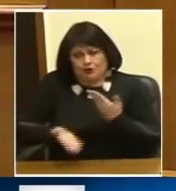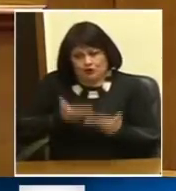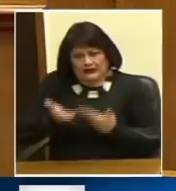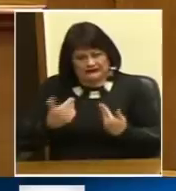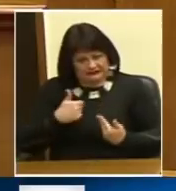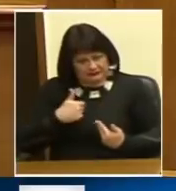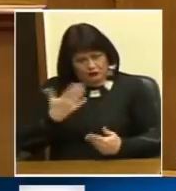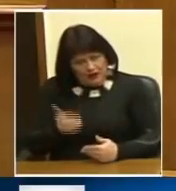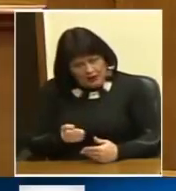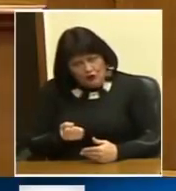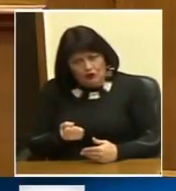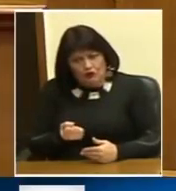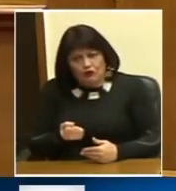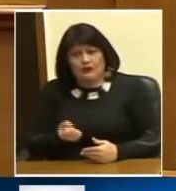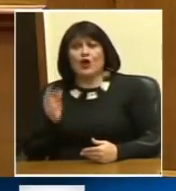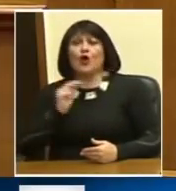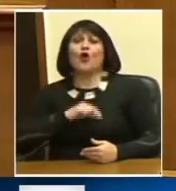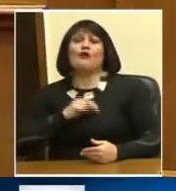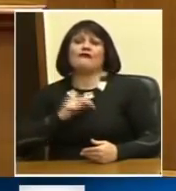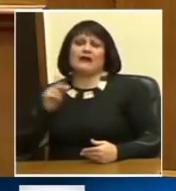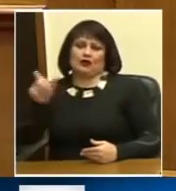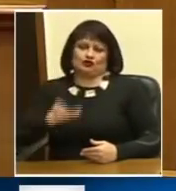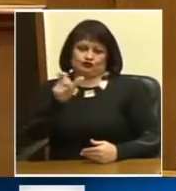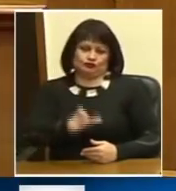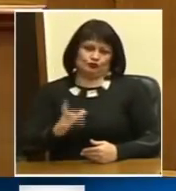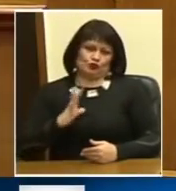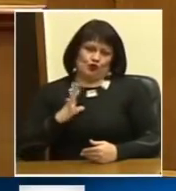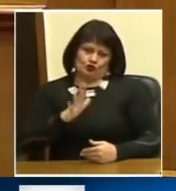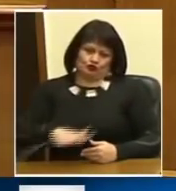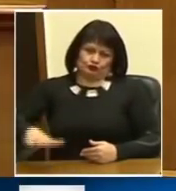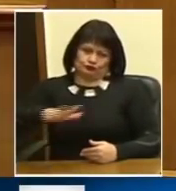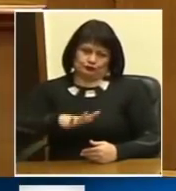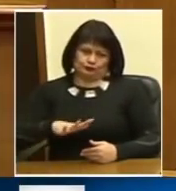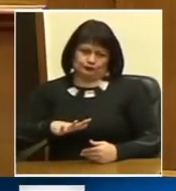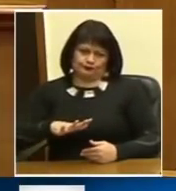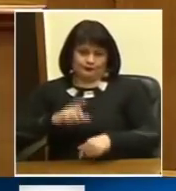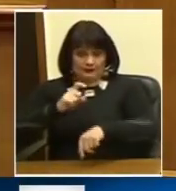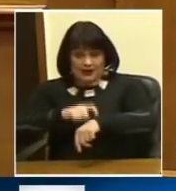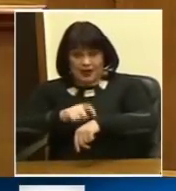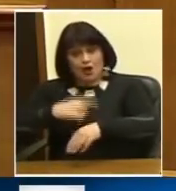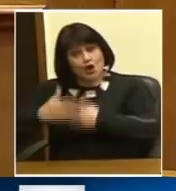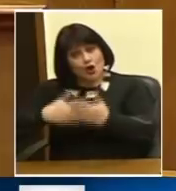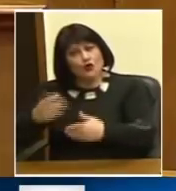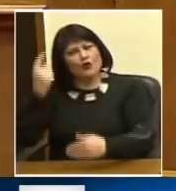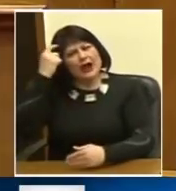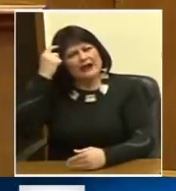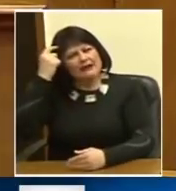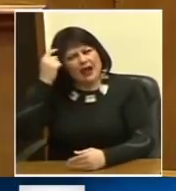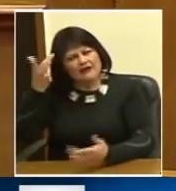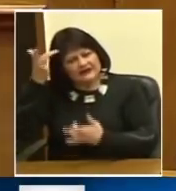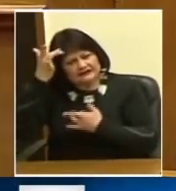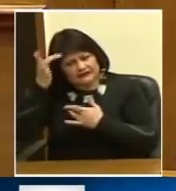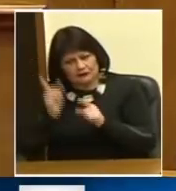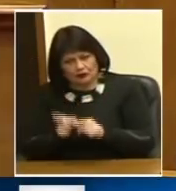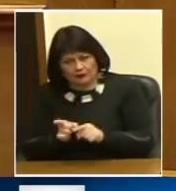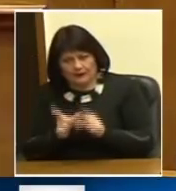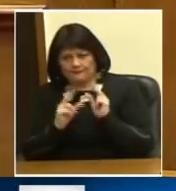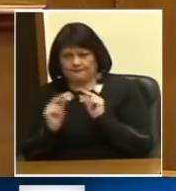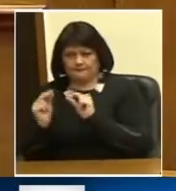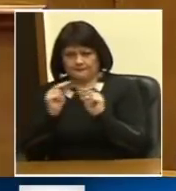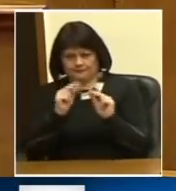έχουμε είναι προς όφελος του λαού. Ίσως χρειαστεί χρόνο για να τη συνειδητοποιήσει και οι συζητήσεις που